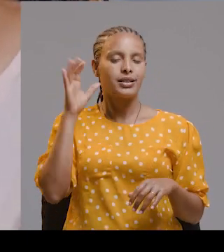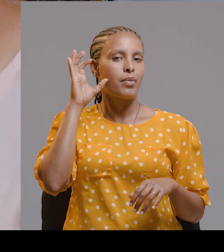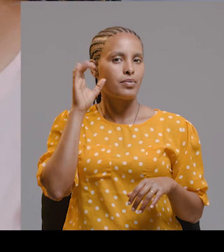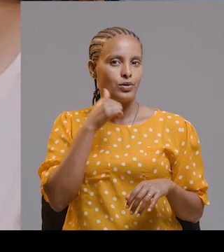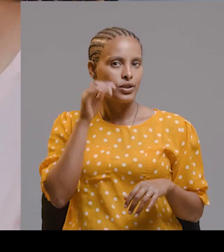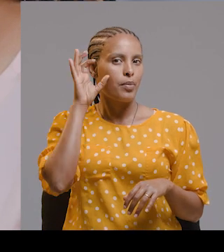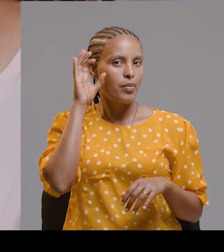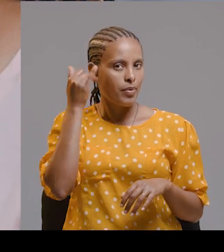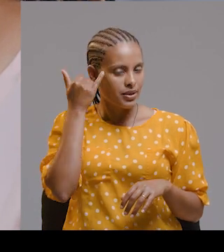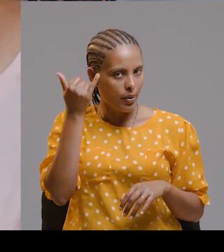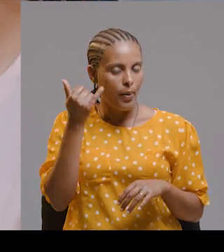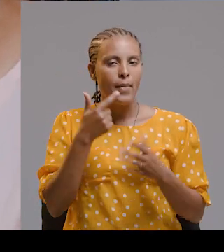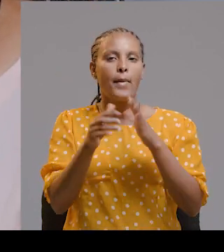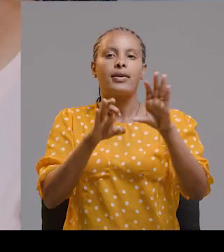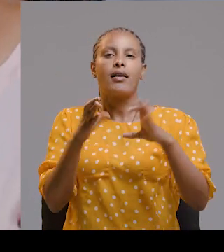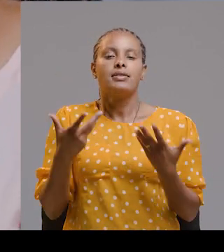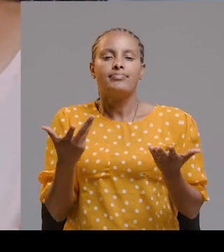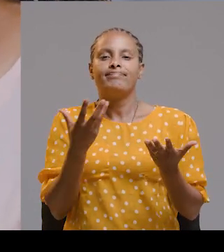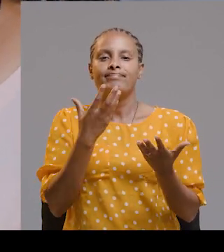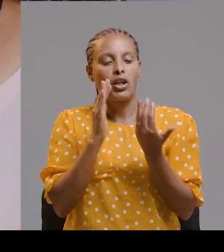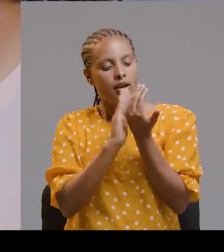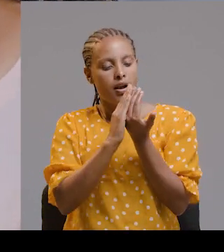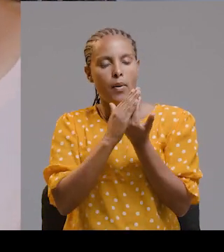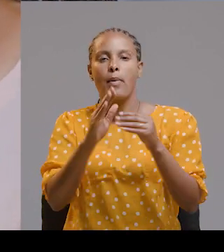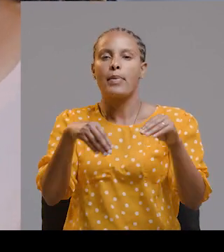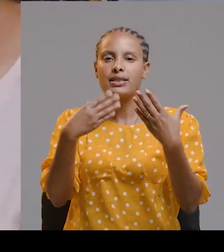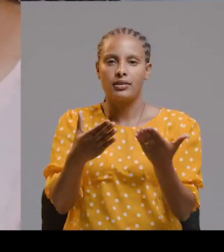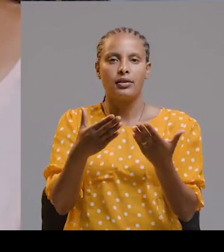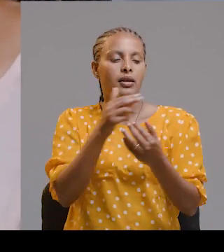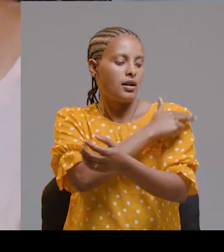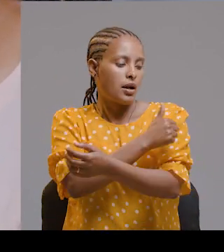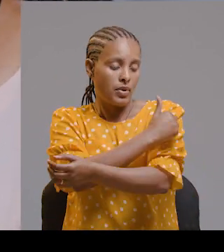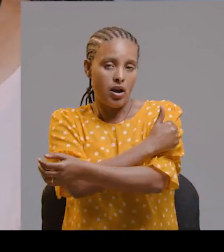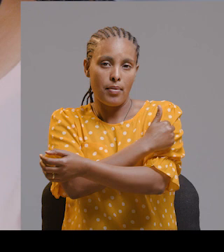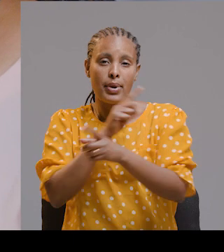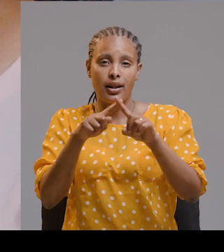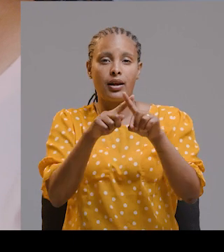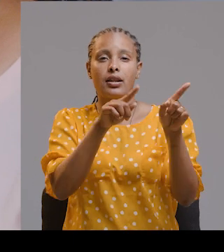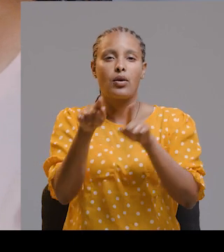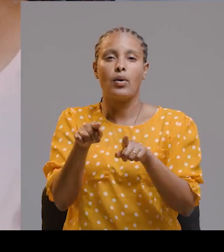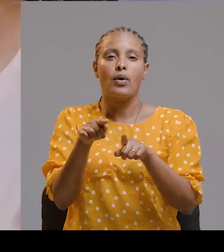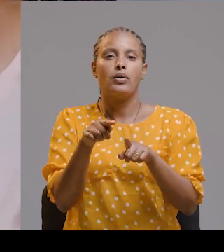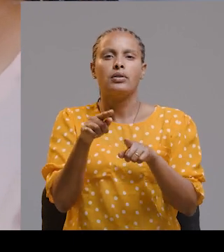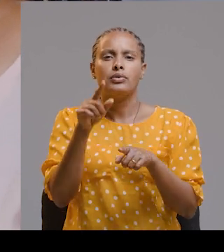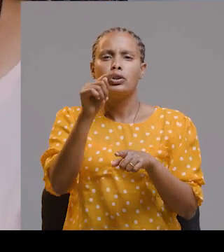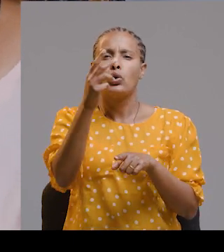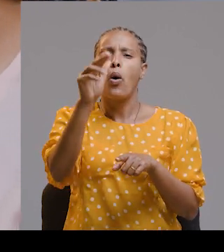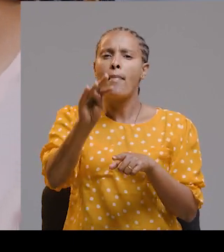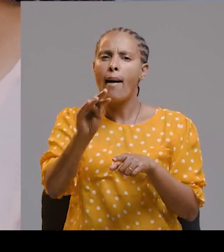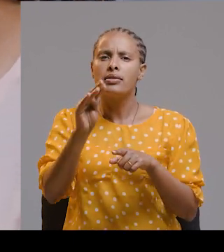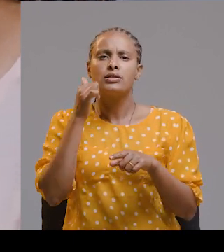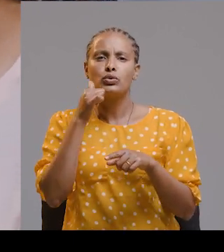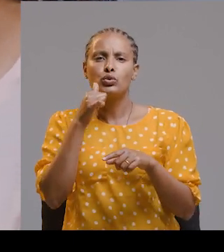ሴቶቹ ያንን ነገር በማድረጋችን እንከበካቤ መስጠታችን ህክምና በተለይ ደግሞ ምንድነው ትራውማን